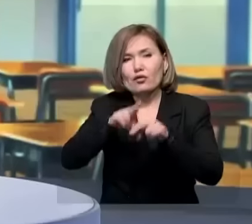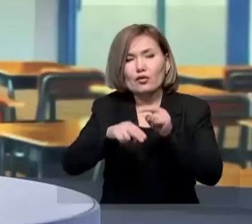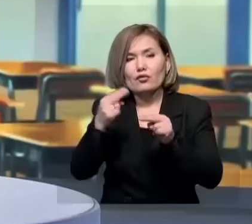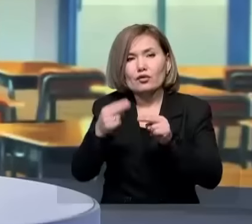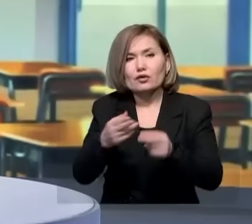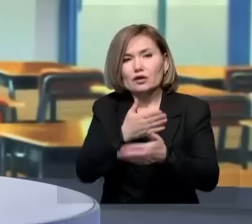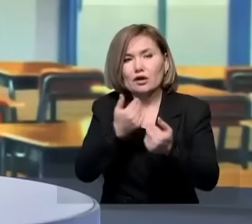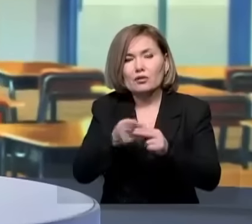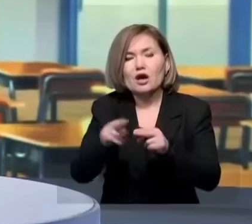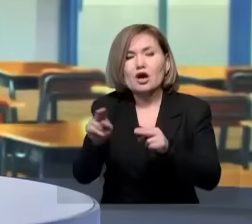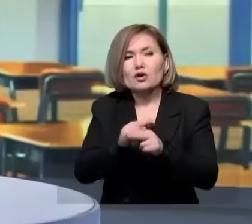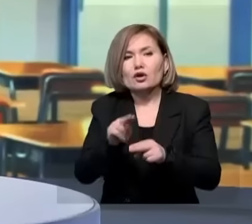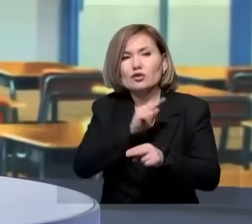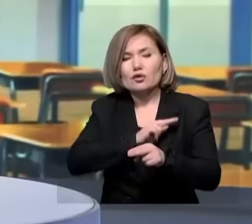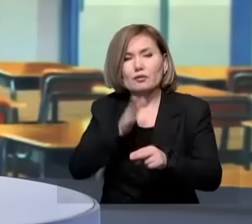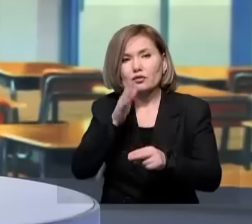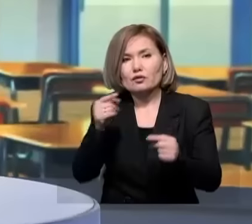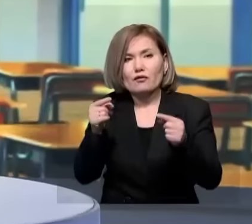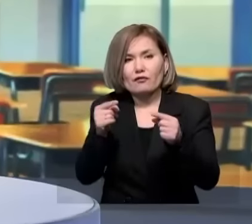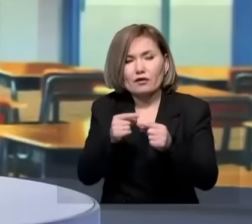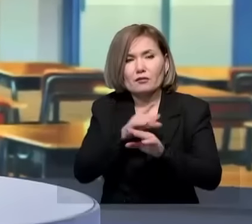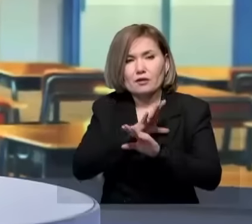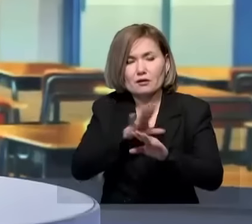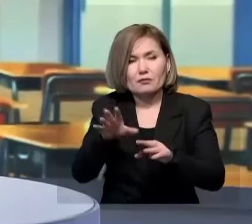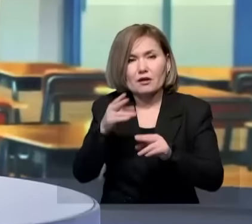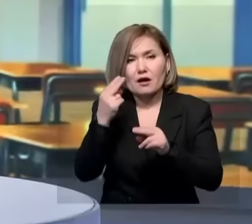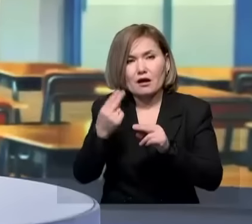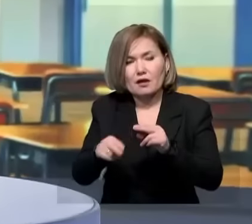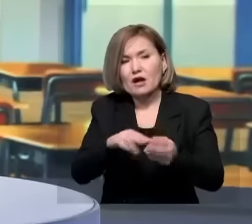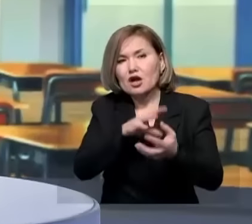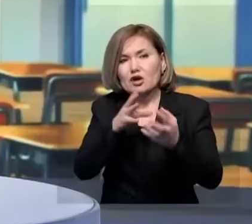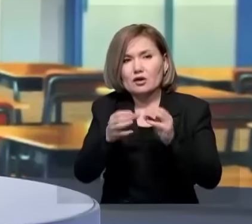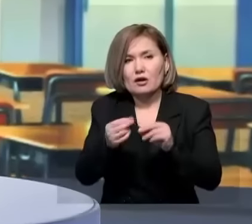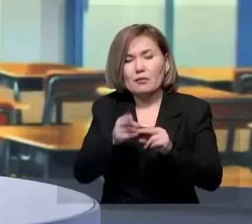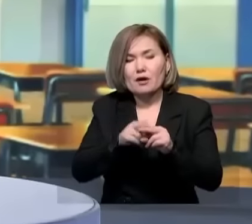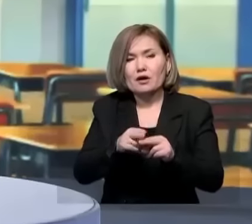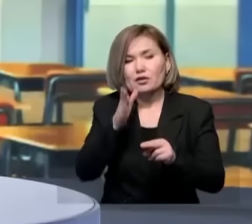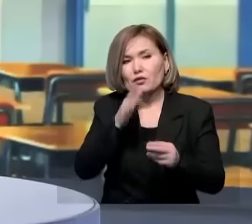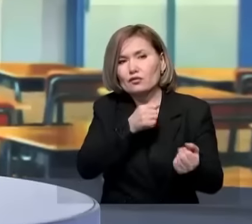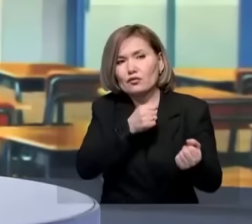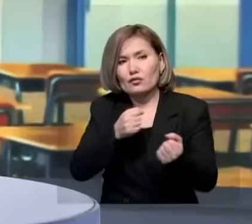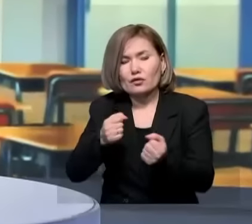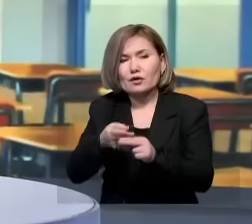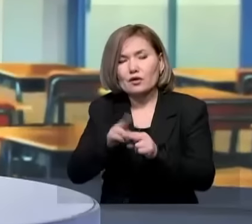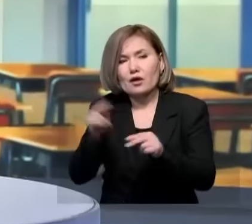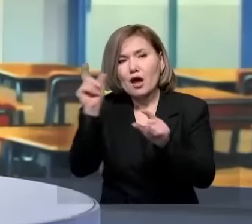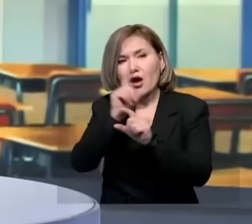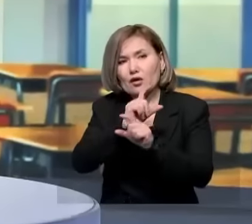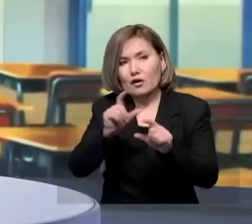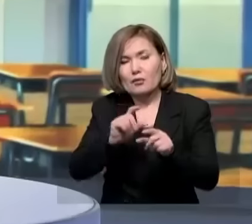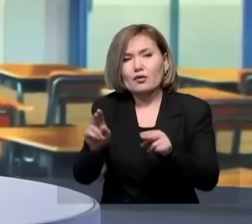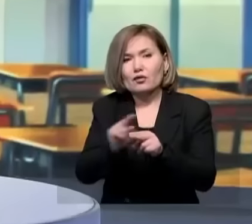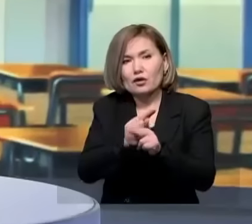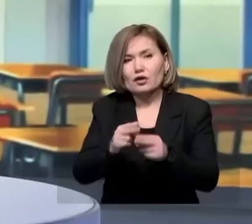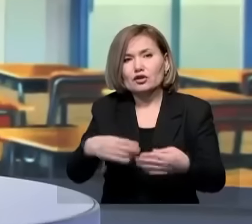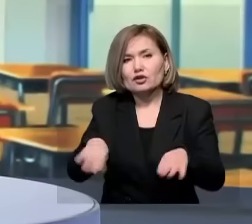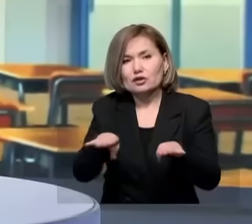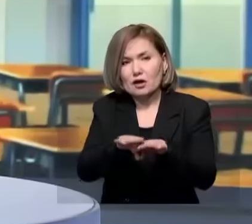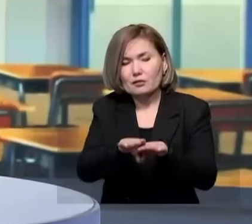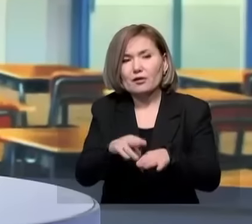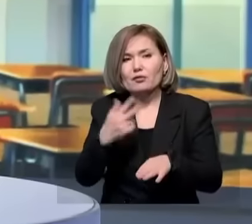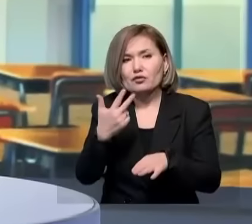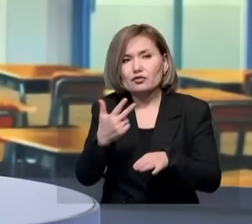толық жөндеу жұмыстарын уақытылы аяқтамаған. Жалпы былтыр қала бойынша 5 мектеп күрделі жөндеуге жабылып, 3-і қолданысқа